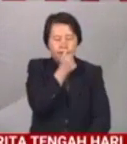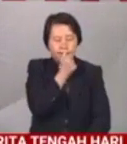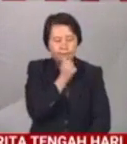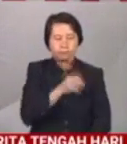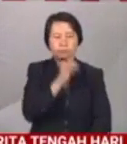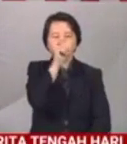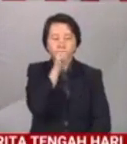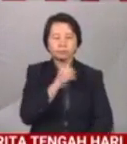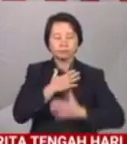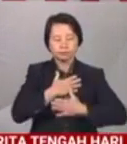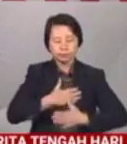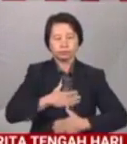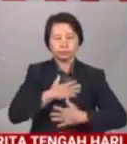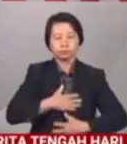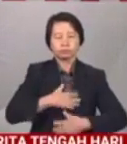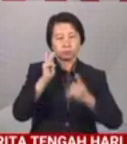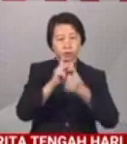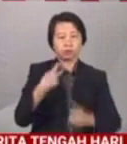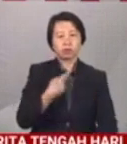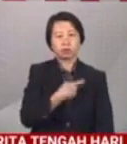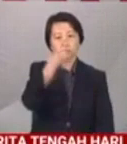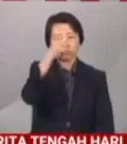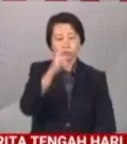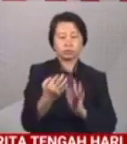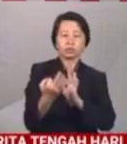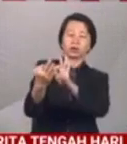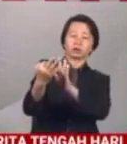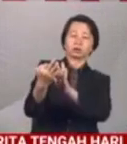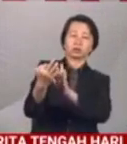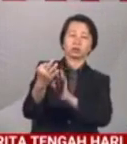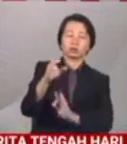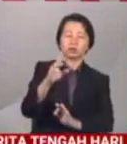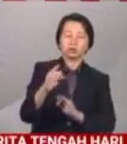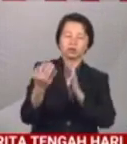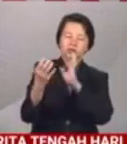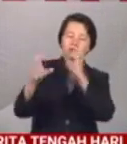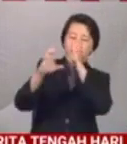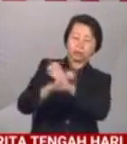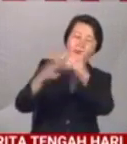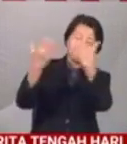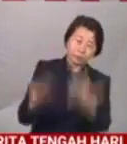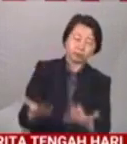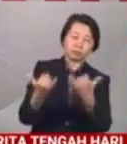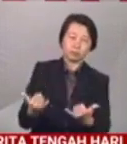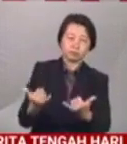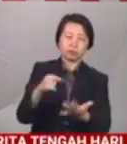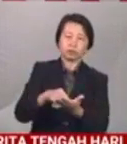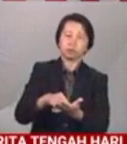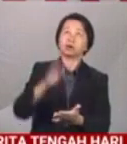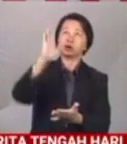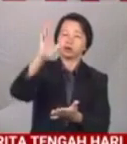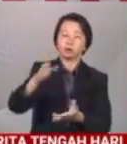dan kesabaran kepada kami untuk menghadapi dugaan-Mu yang berat ini. Engkau